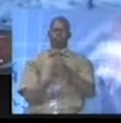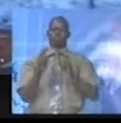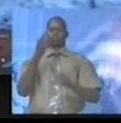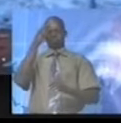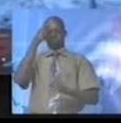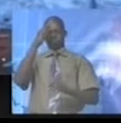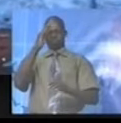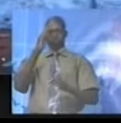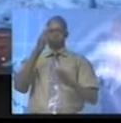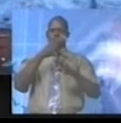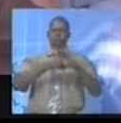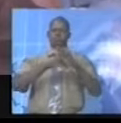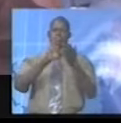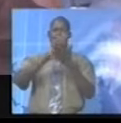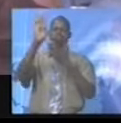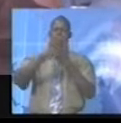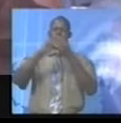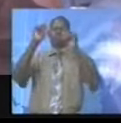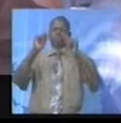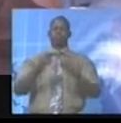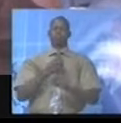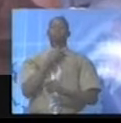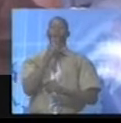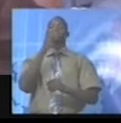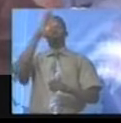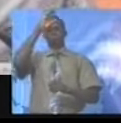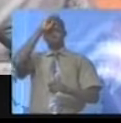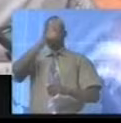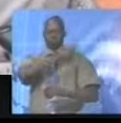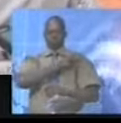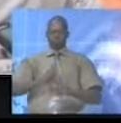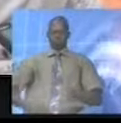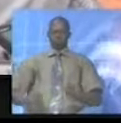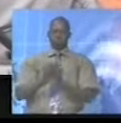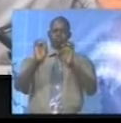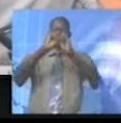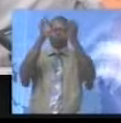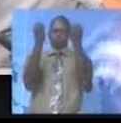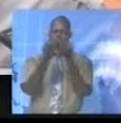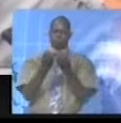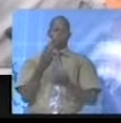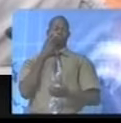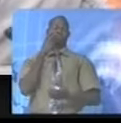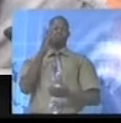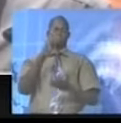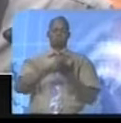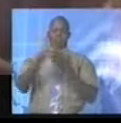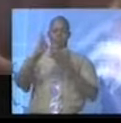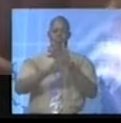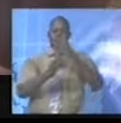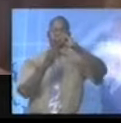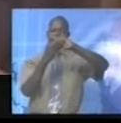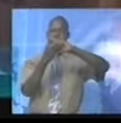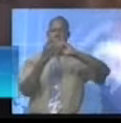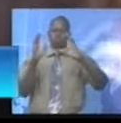qu'à l'heure du bilan, on puisse dire, M. Jean-Baptiste Kabouré et son équipe, voilà le bilan qu'il laisse, un bilan positif.